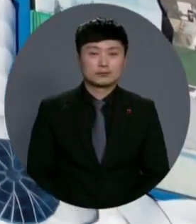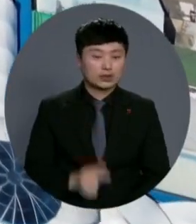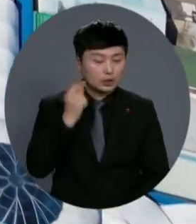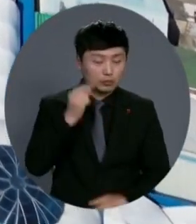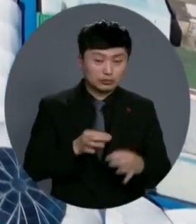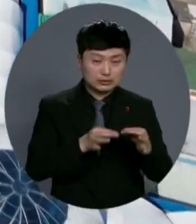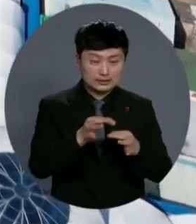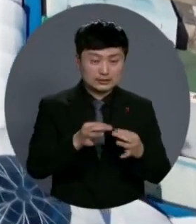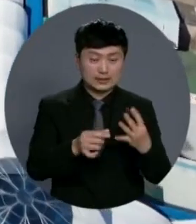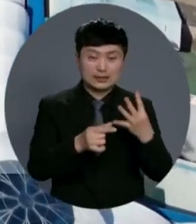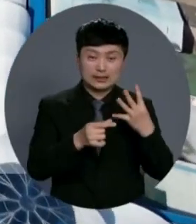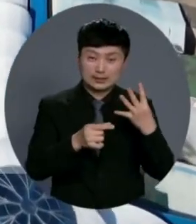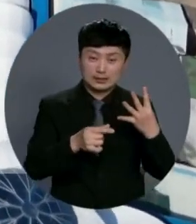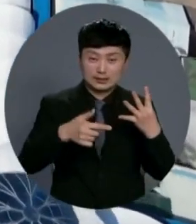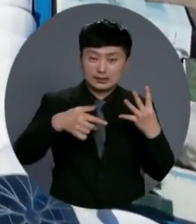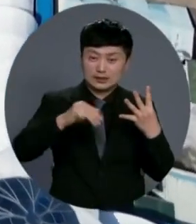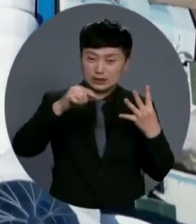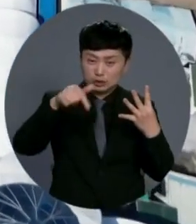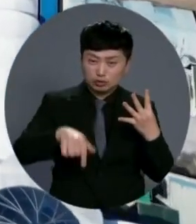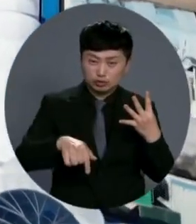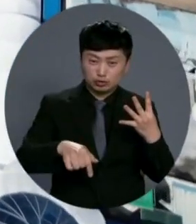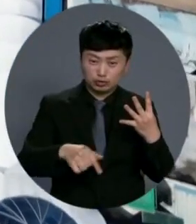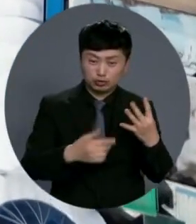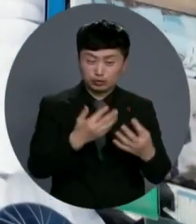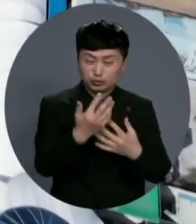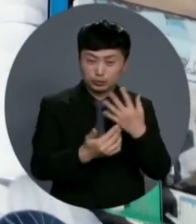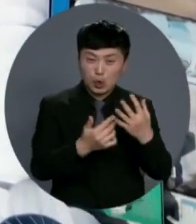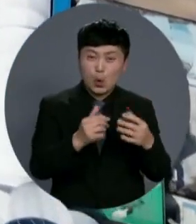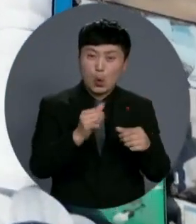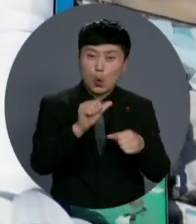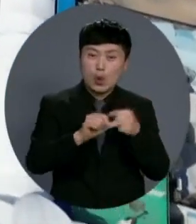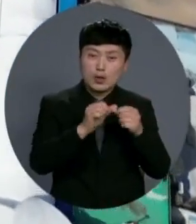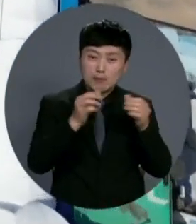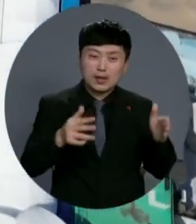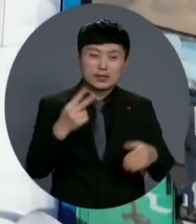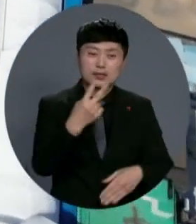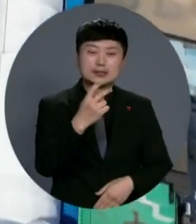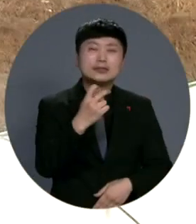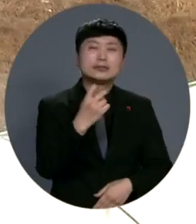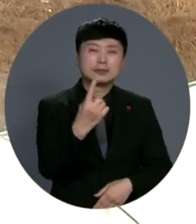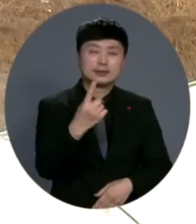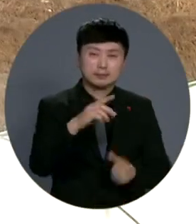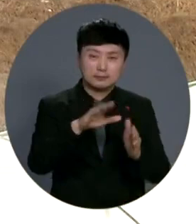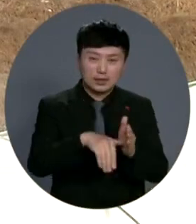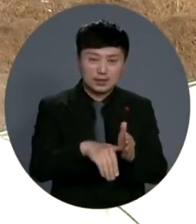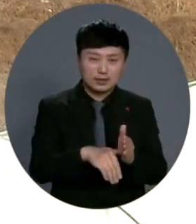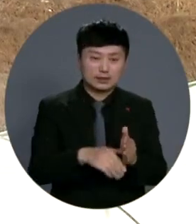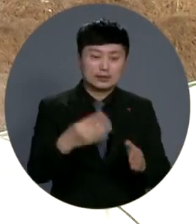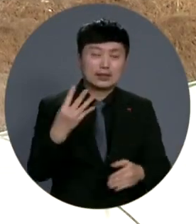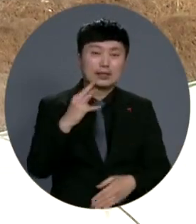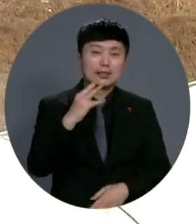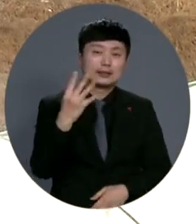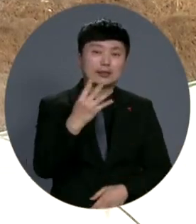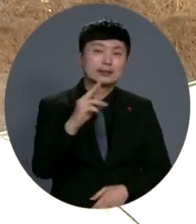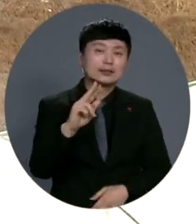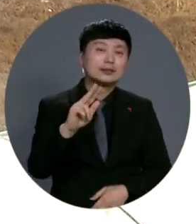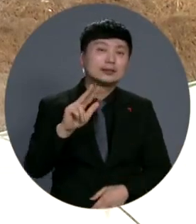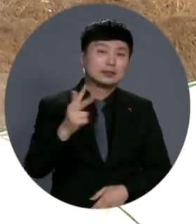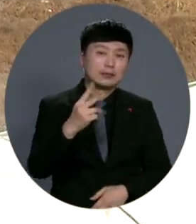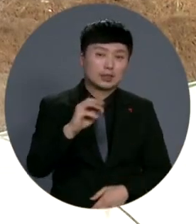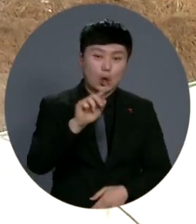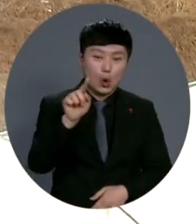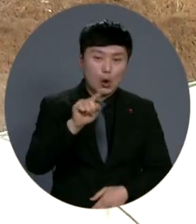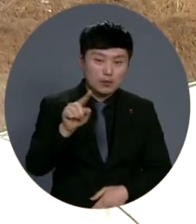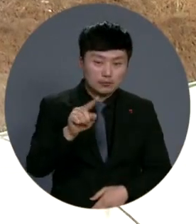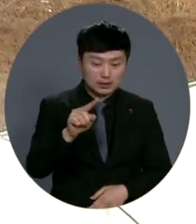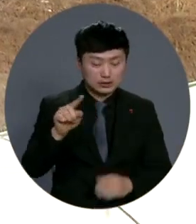서문시장 4지구의 복구 청사진이 나온 건 화재 5년 만인 2021년입니다. 4,700여 제곱미터 땅에 천여